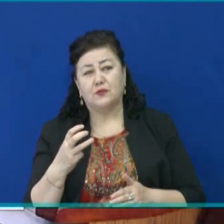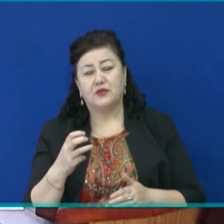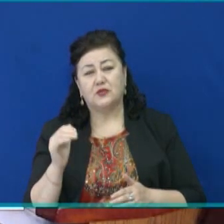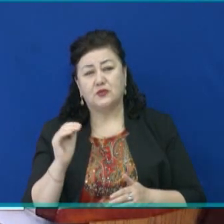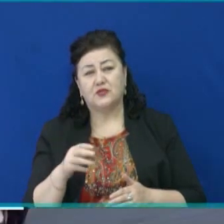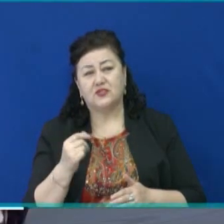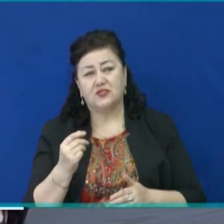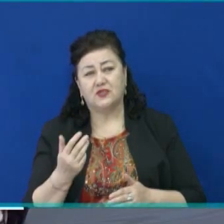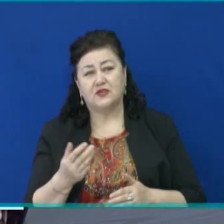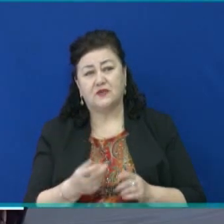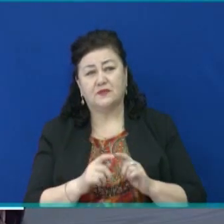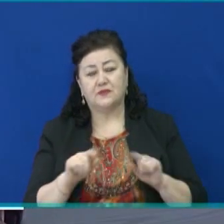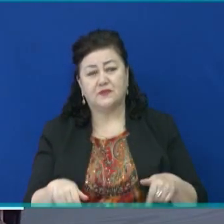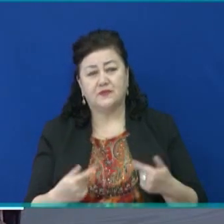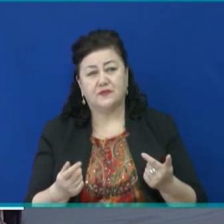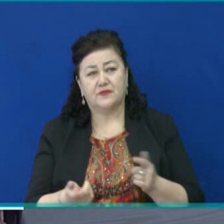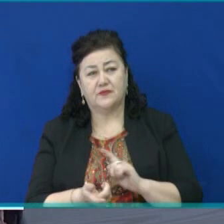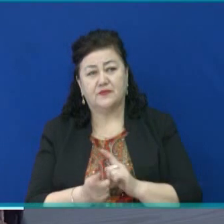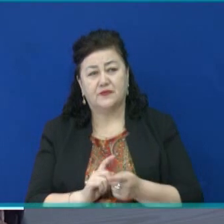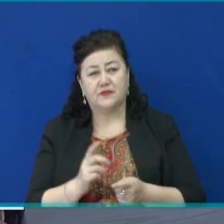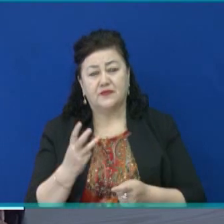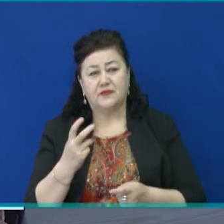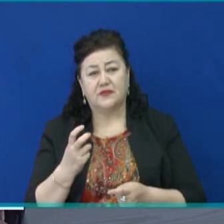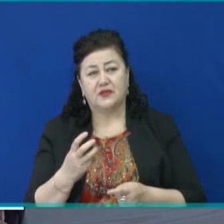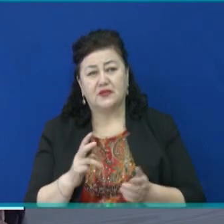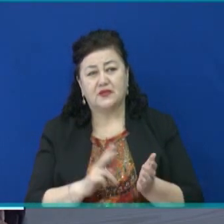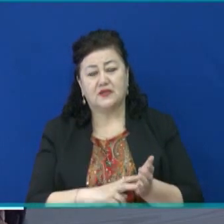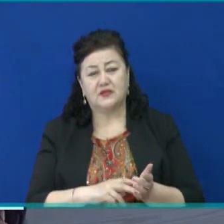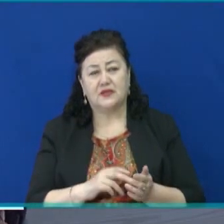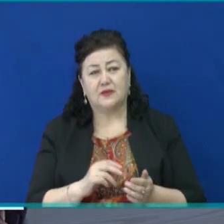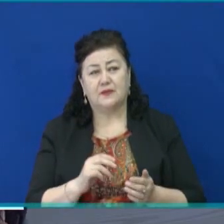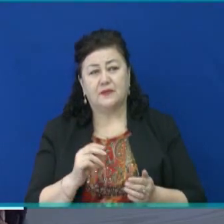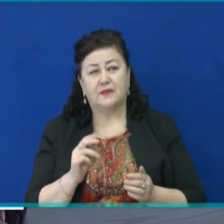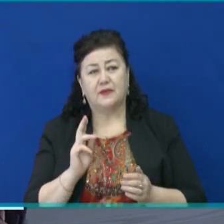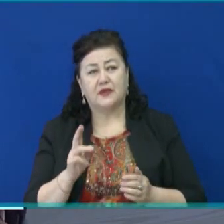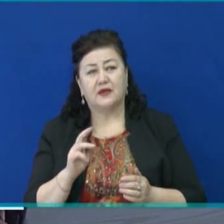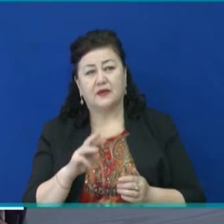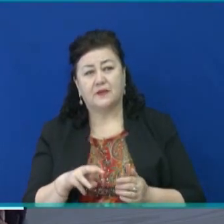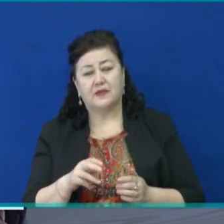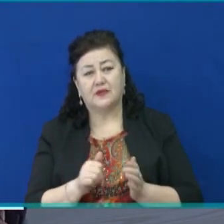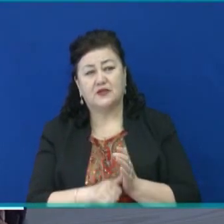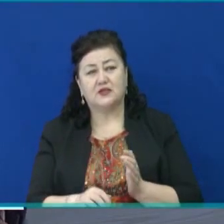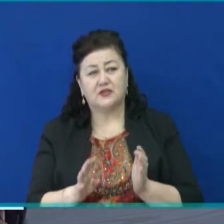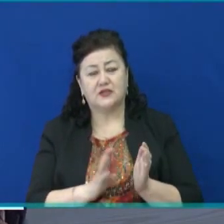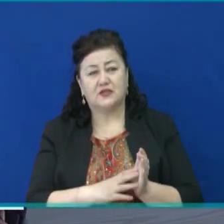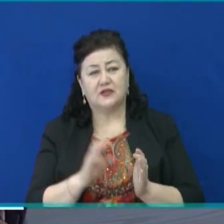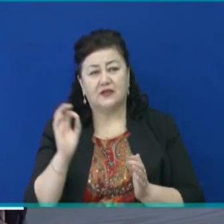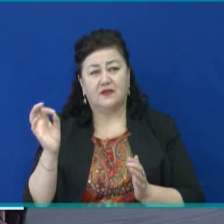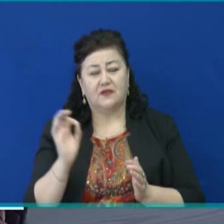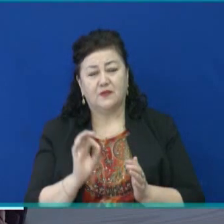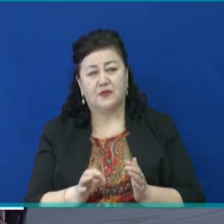Требуется реконструкция изношенных сетей протяженностью 371 километр, что составляет